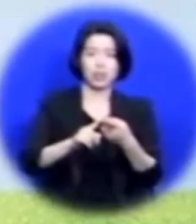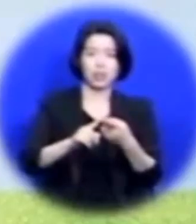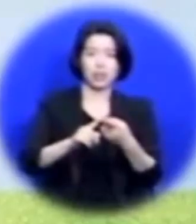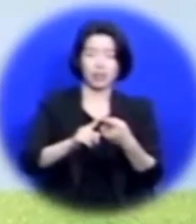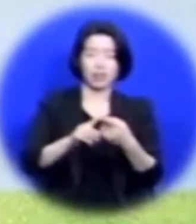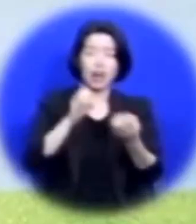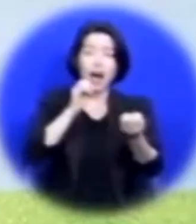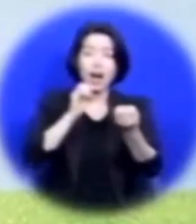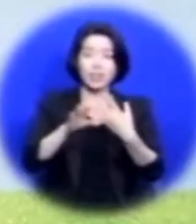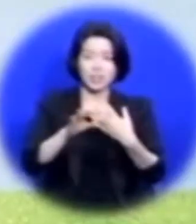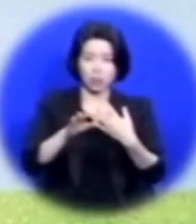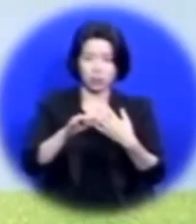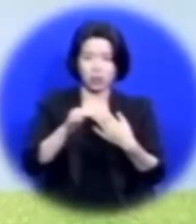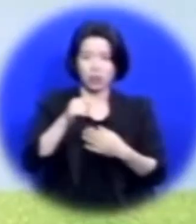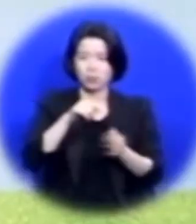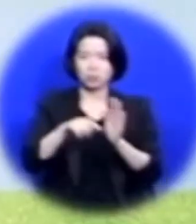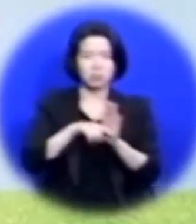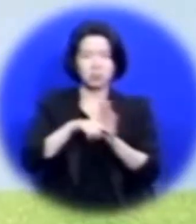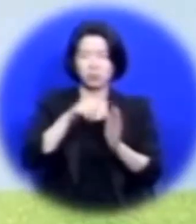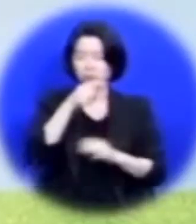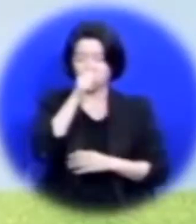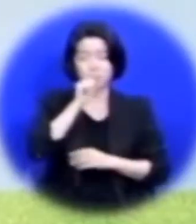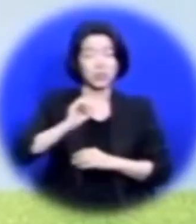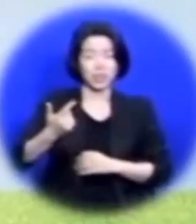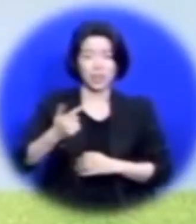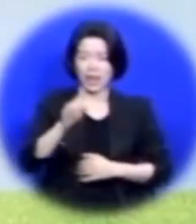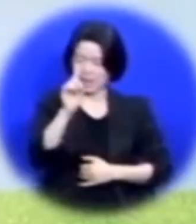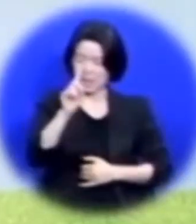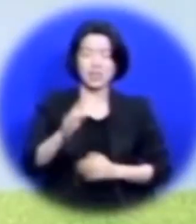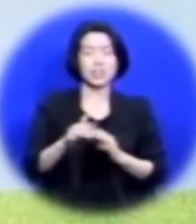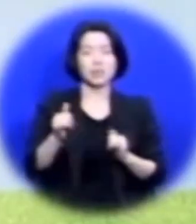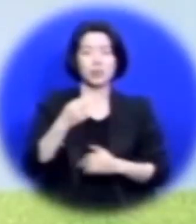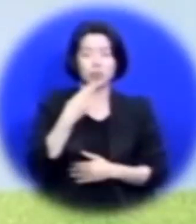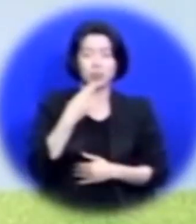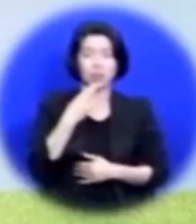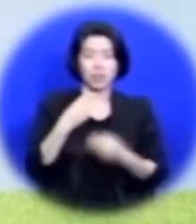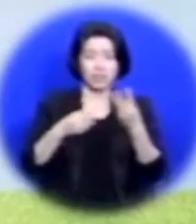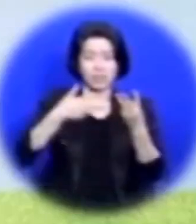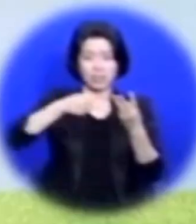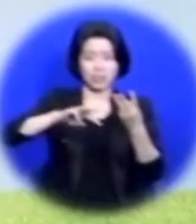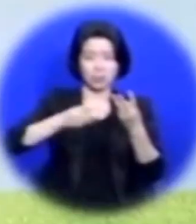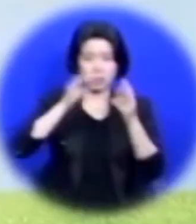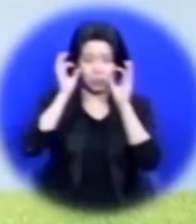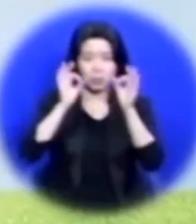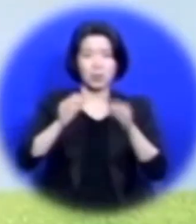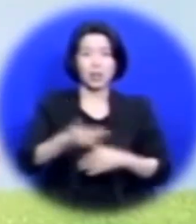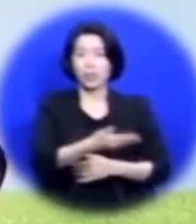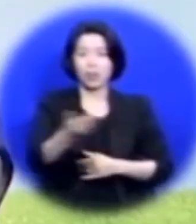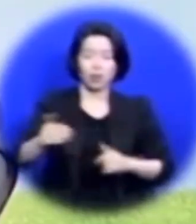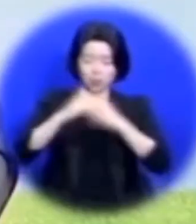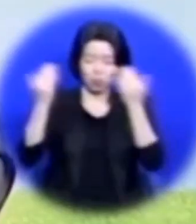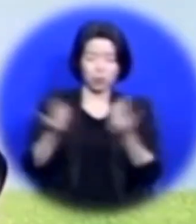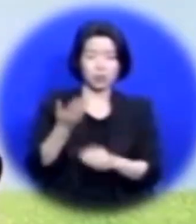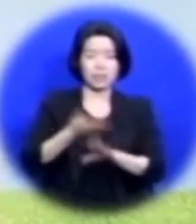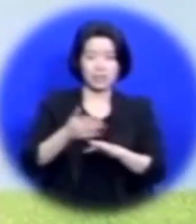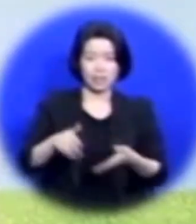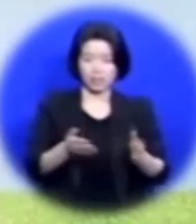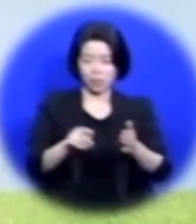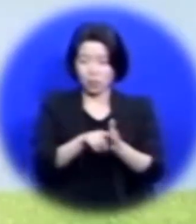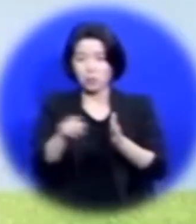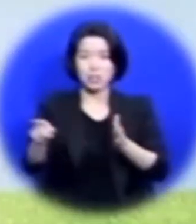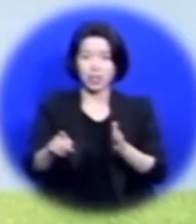응답은 부정적으로 나옵니다 한 사람도 없다는 거죠 3절에 보면 너희 모두는 다른 길로 빗나가서